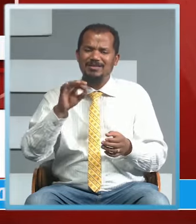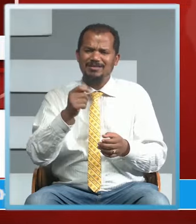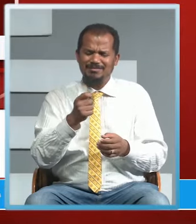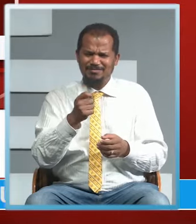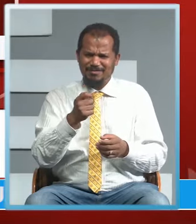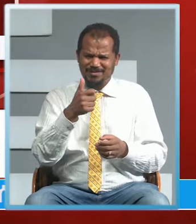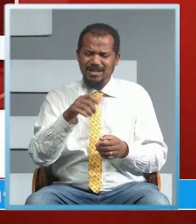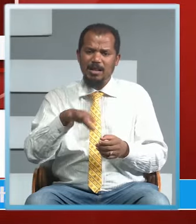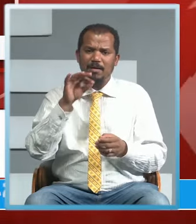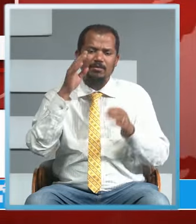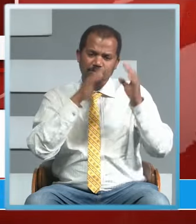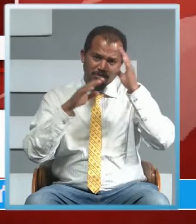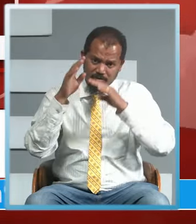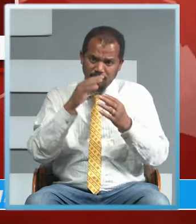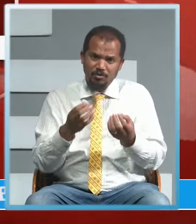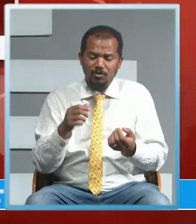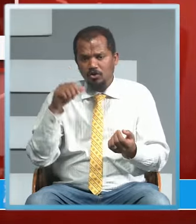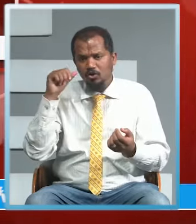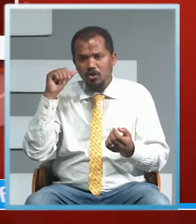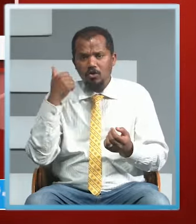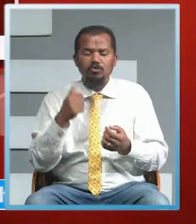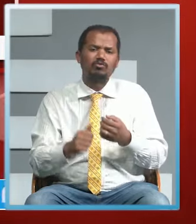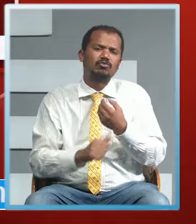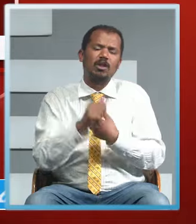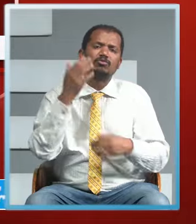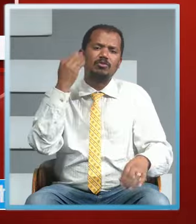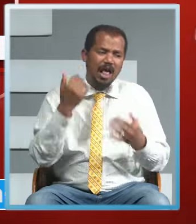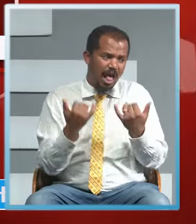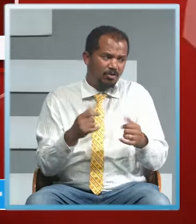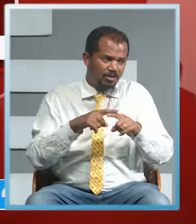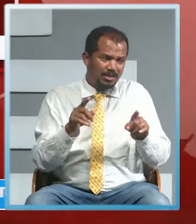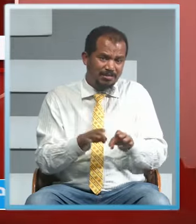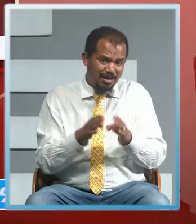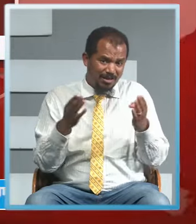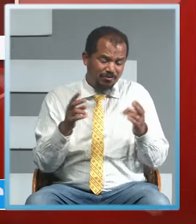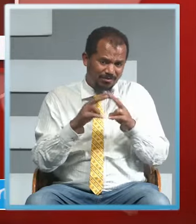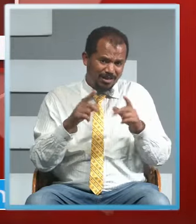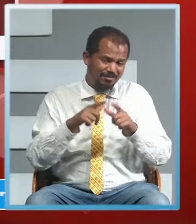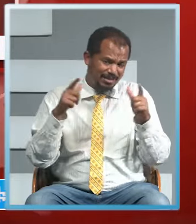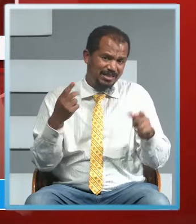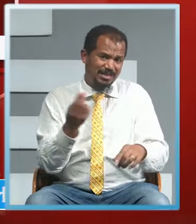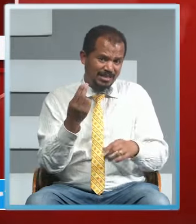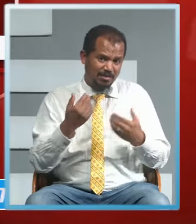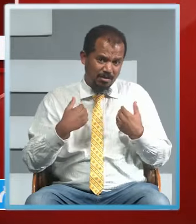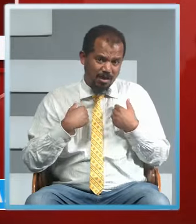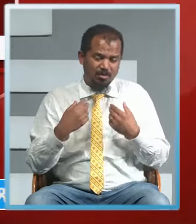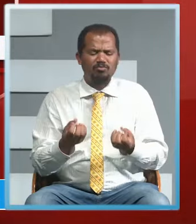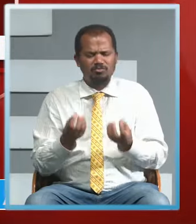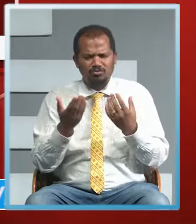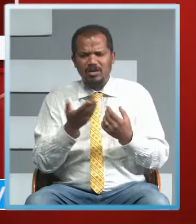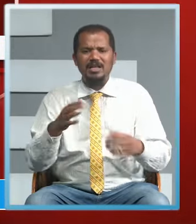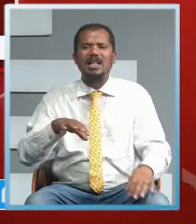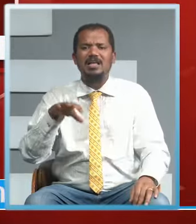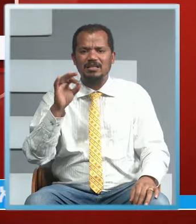በፍጥነት ለማግኘት መቸገርና ብዙ አይነት ሌሎች ጉዳቶች ነበሩ። አሁን ግን መከፈቱ በጣም ትልቅ ጥቅም አለው። በጣም ብዙ ነገሮችን